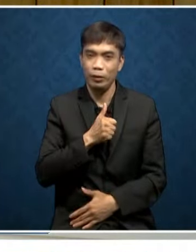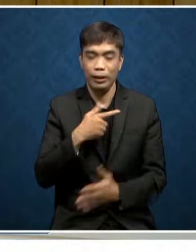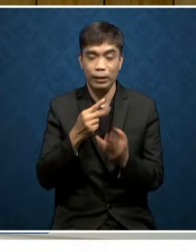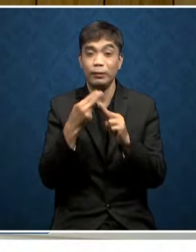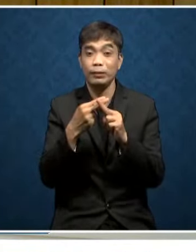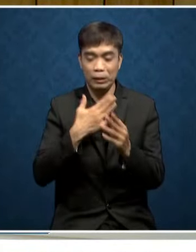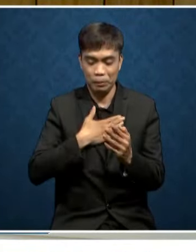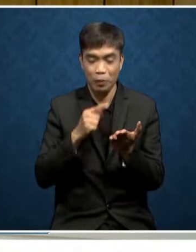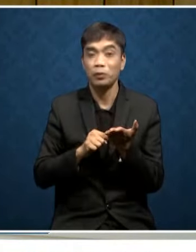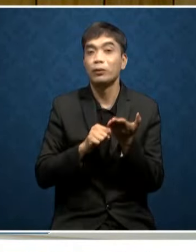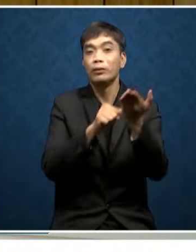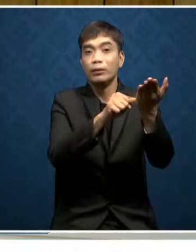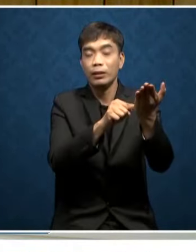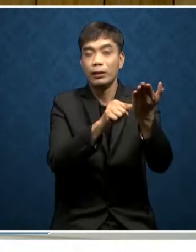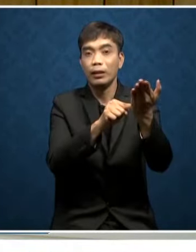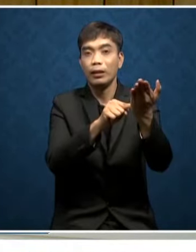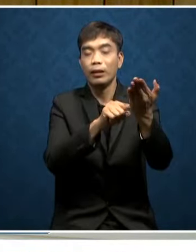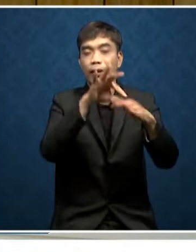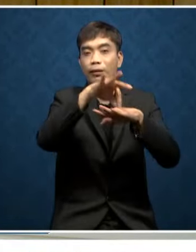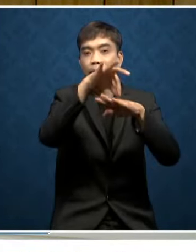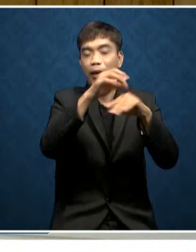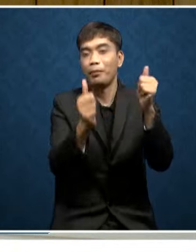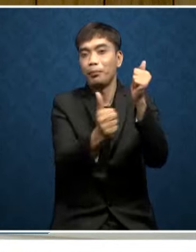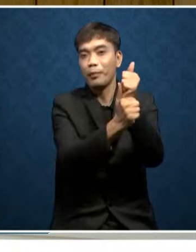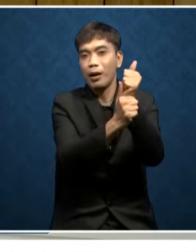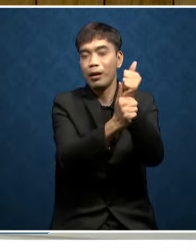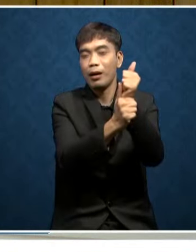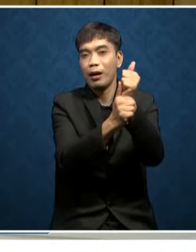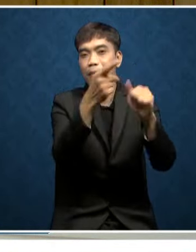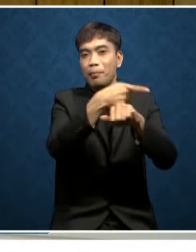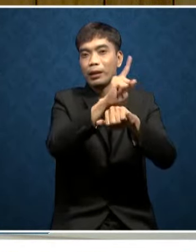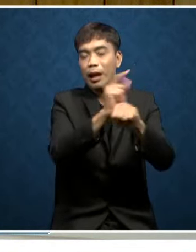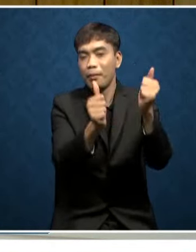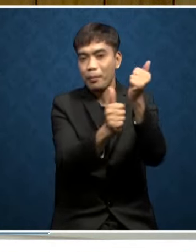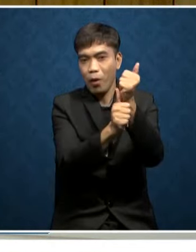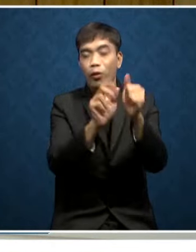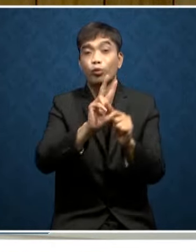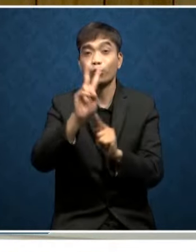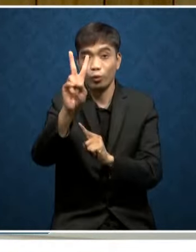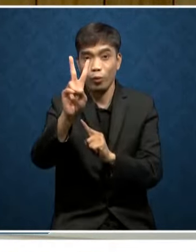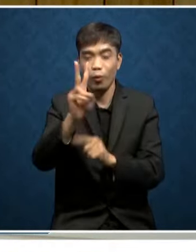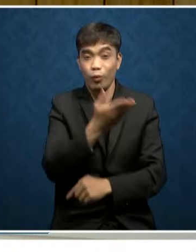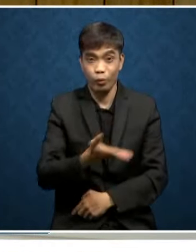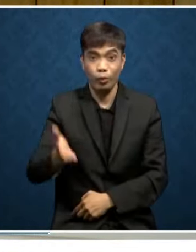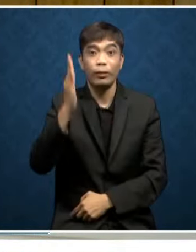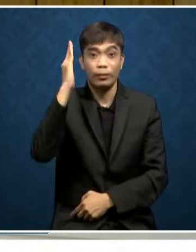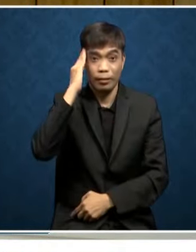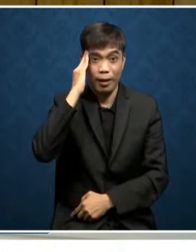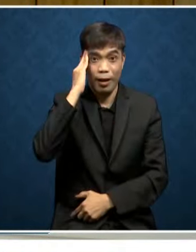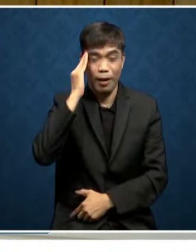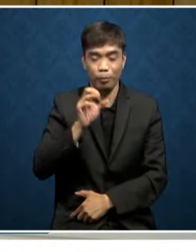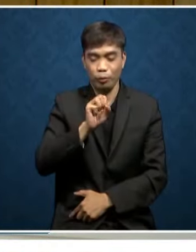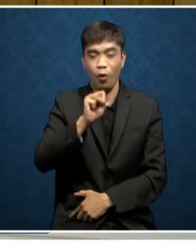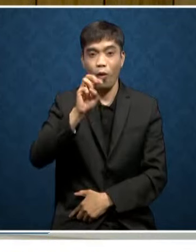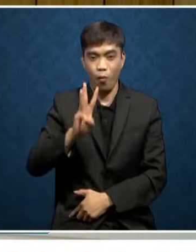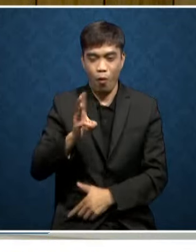สภาคนที่สองเป็นที่ทราบกันนะคะว่าวุฒิสมาชิกชุดนี้ประก